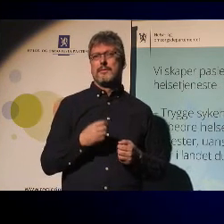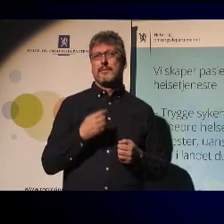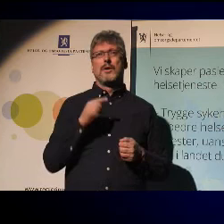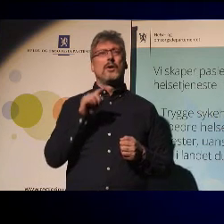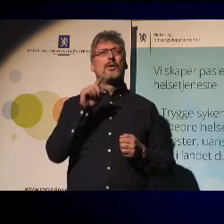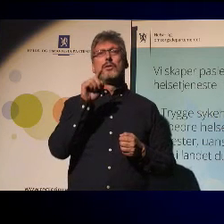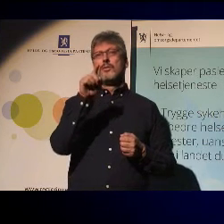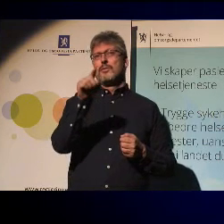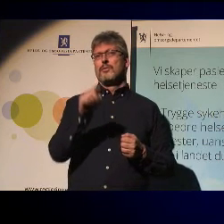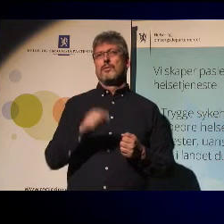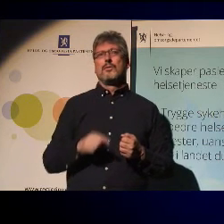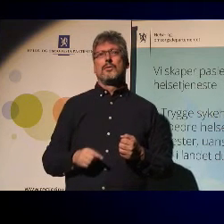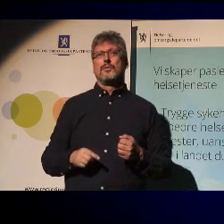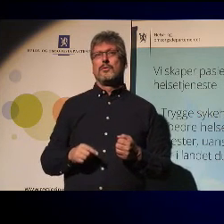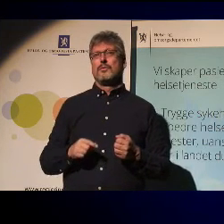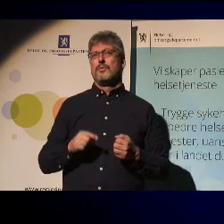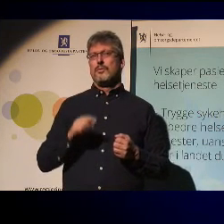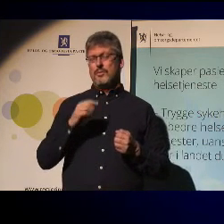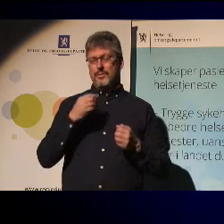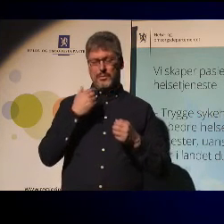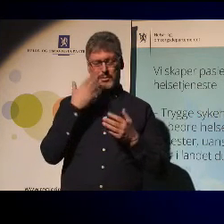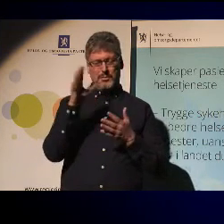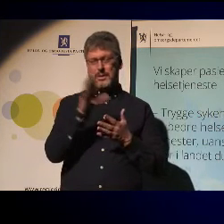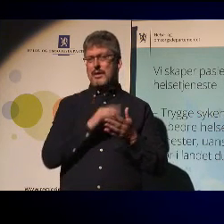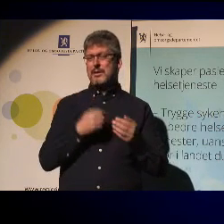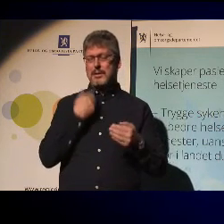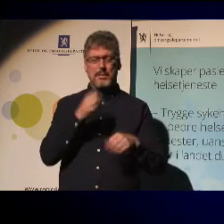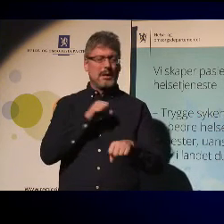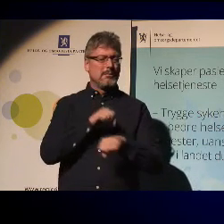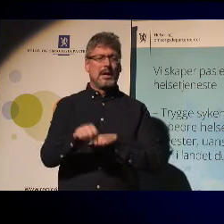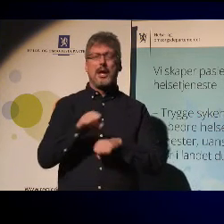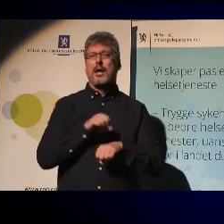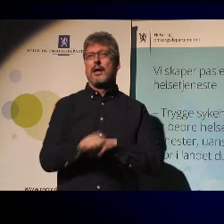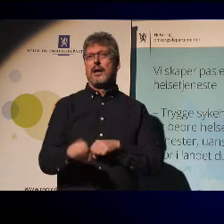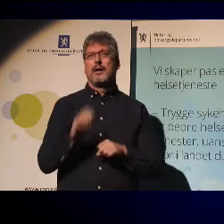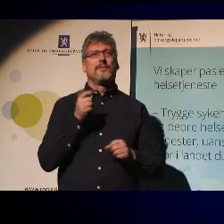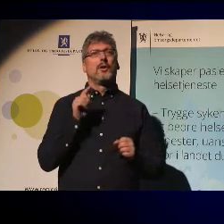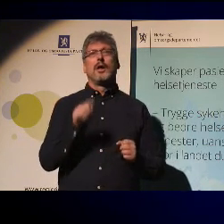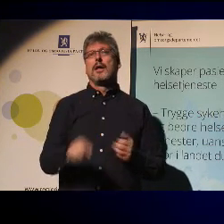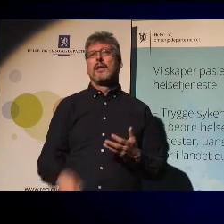Du retar mig för det.